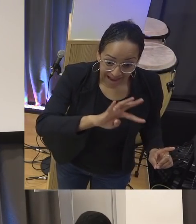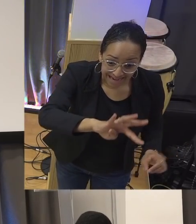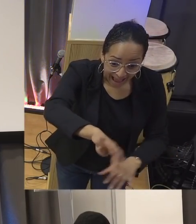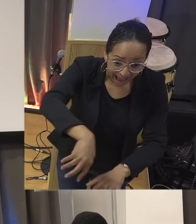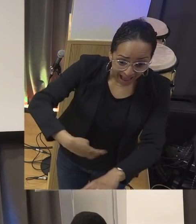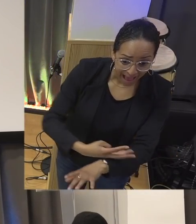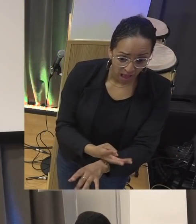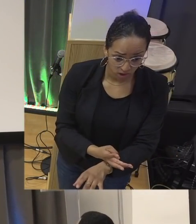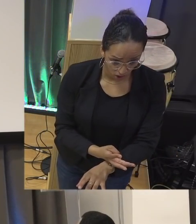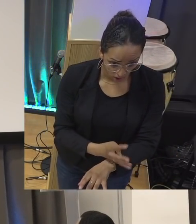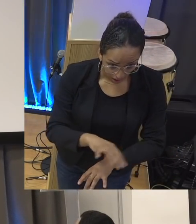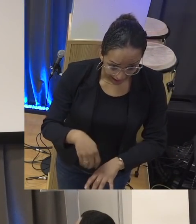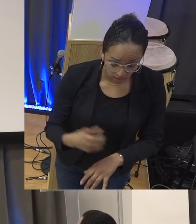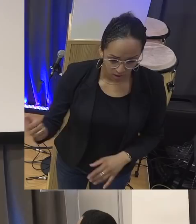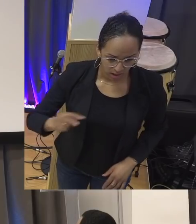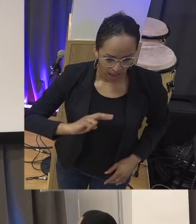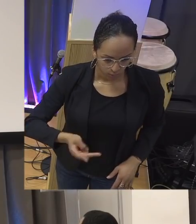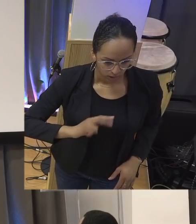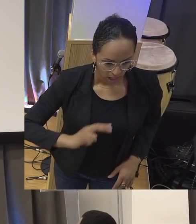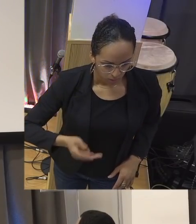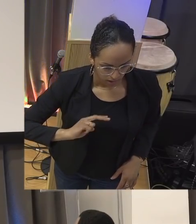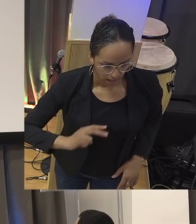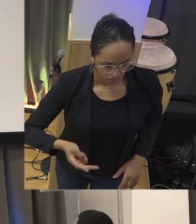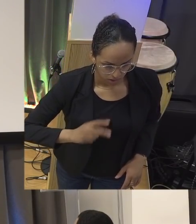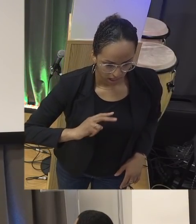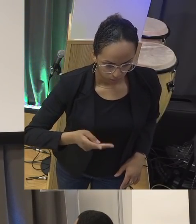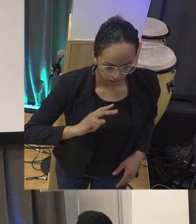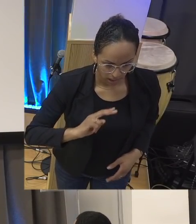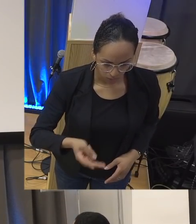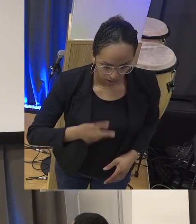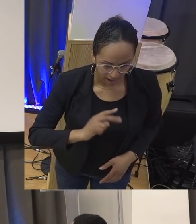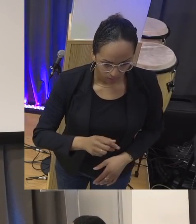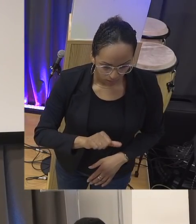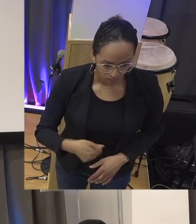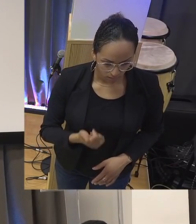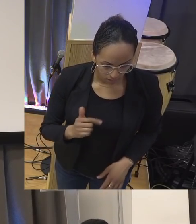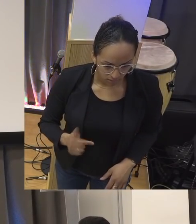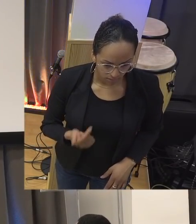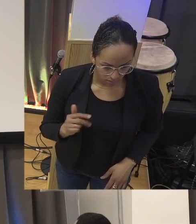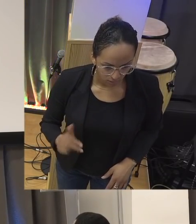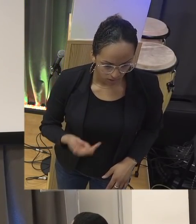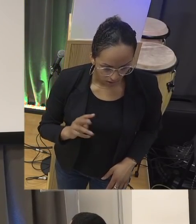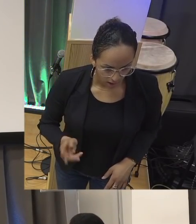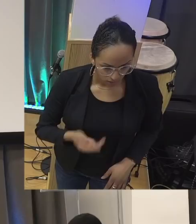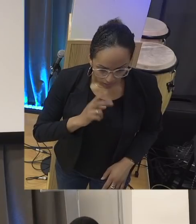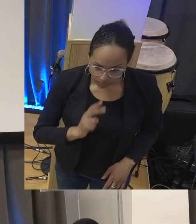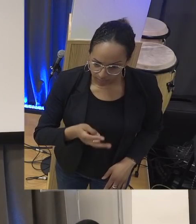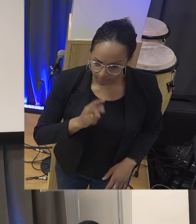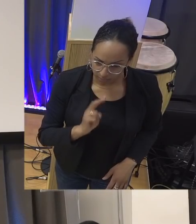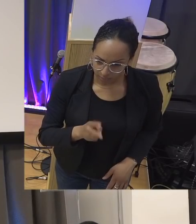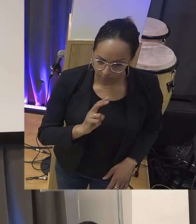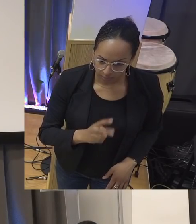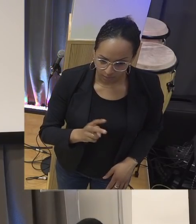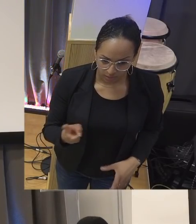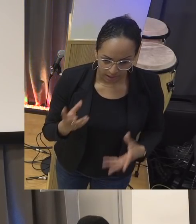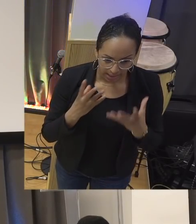À la fin, je vous assure, à la fin, cet imam ne sait plus où